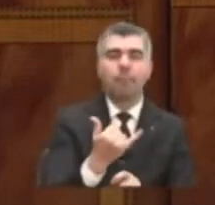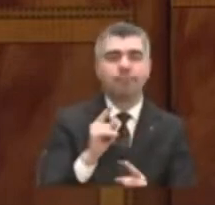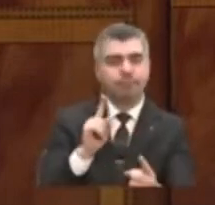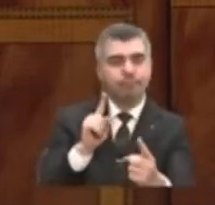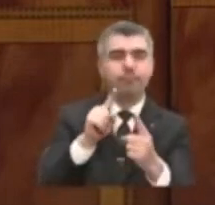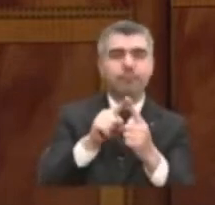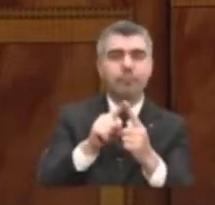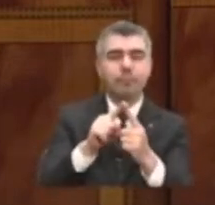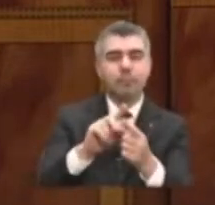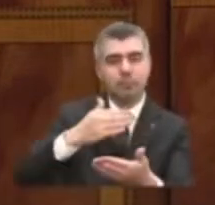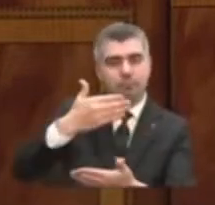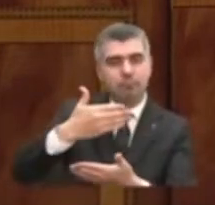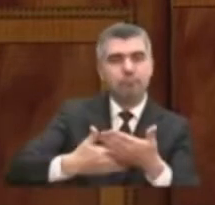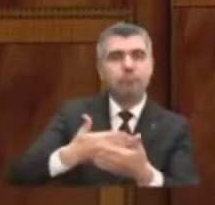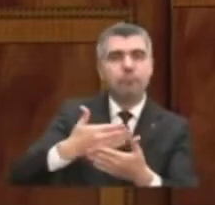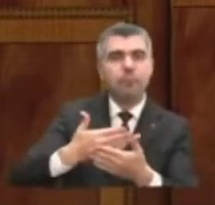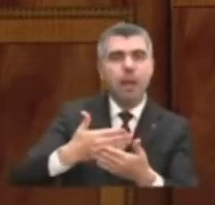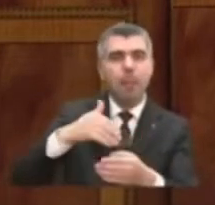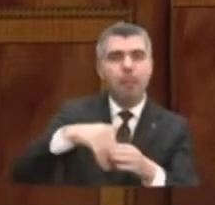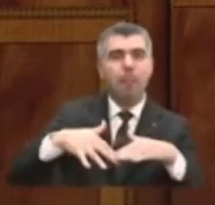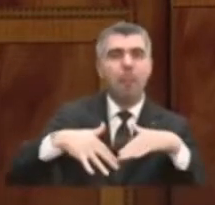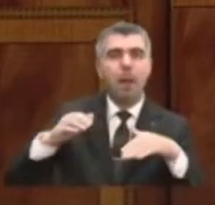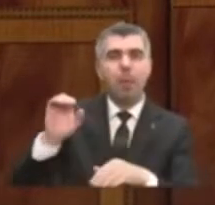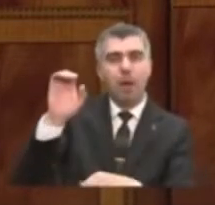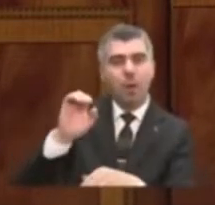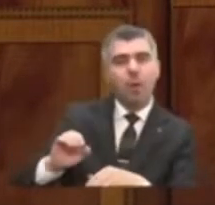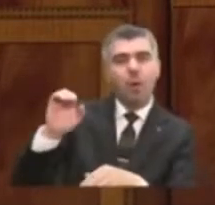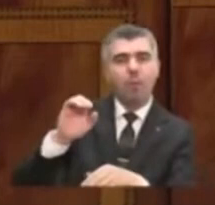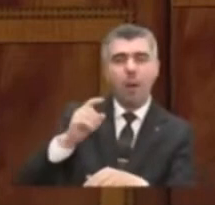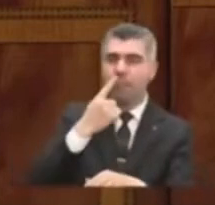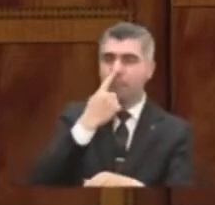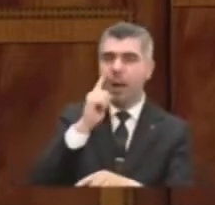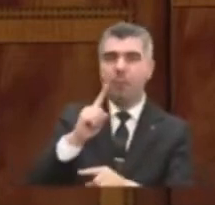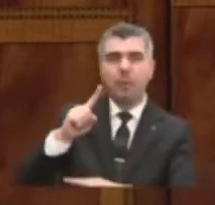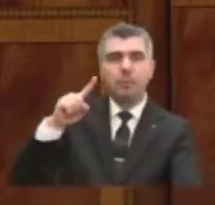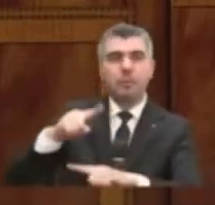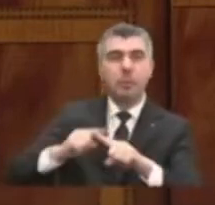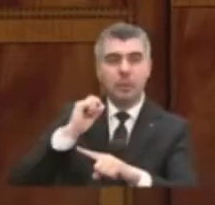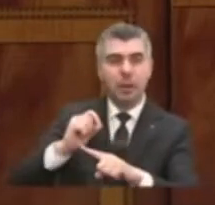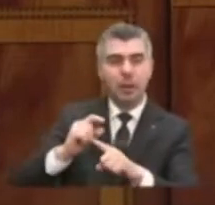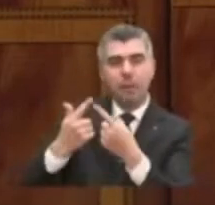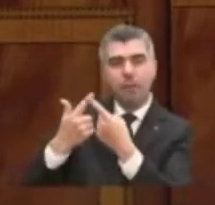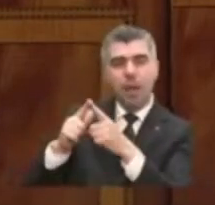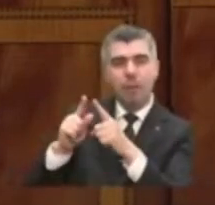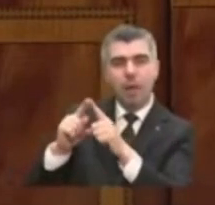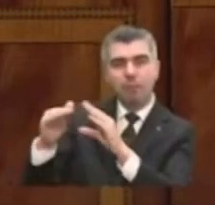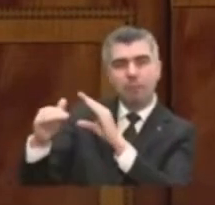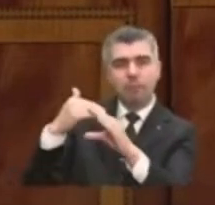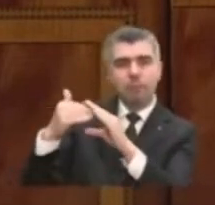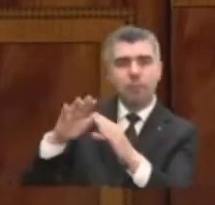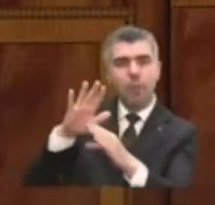لقرار البرلمان الاوروبي ورفضنا الجازم لكل الاملاءات الخارجيه ايا كان مصدرها